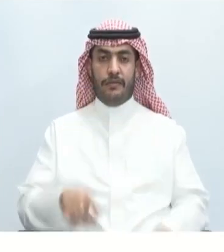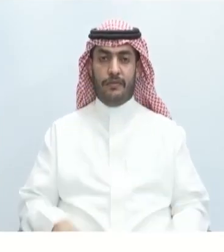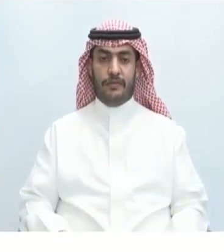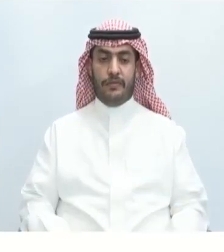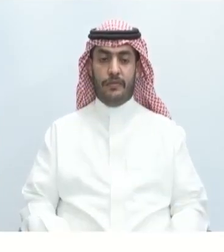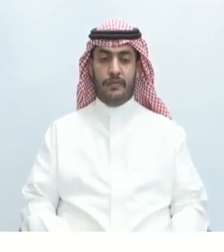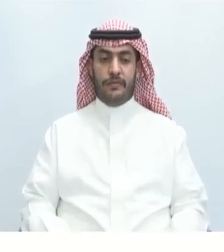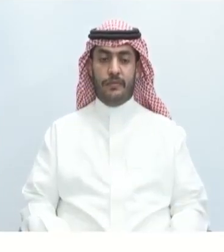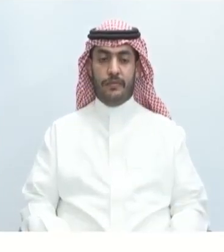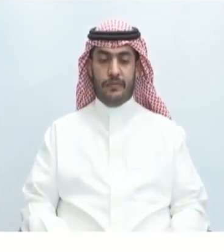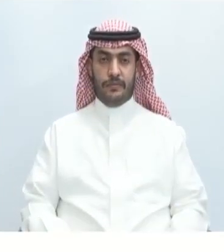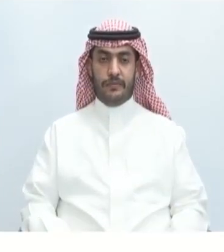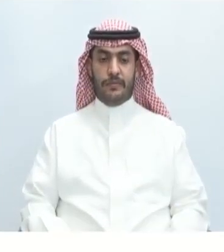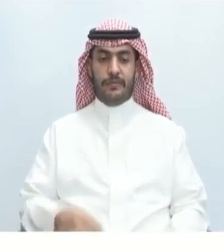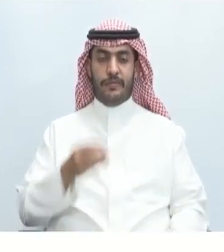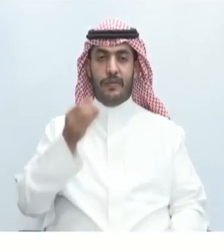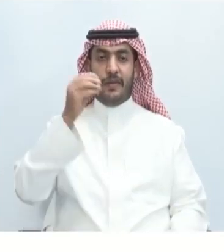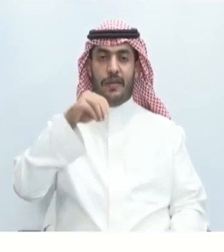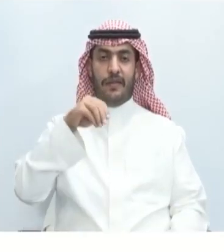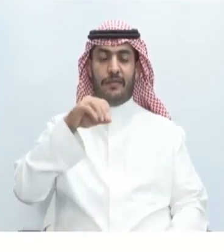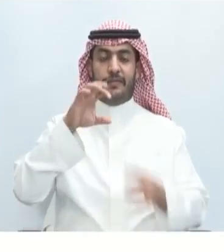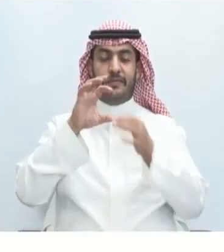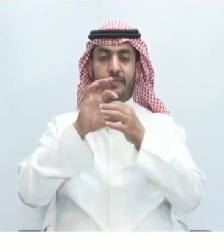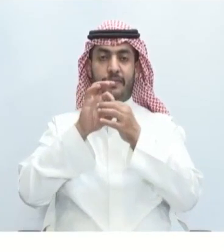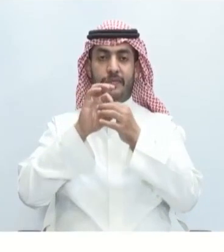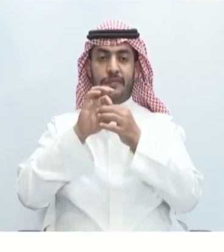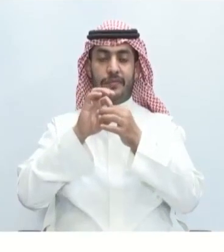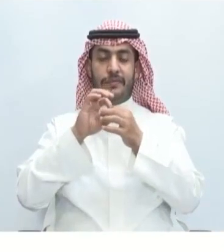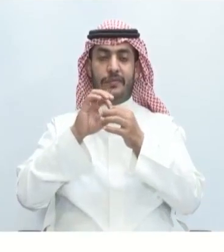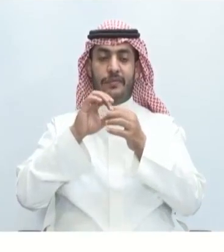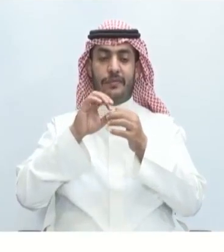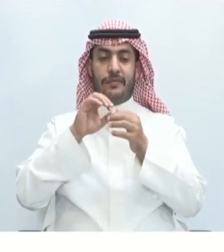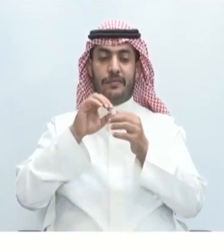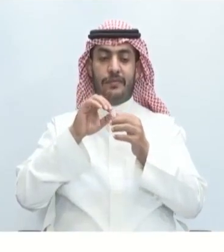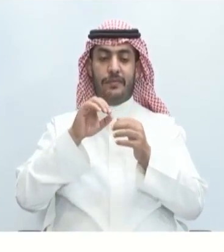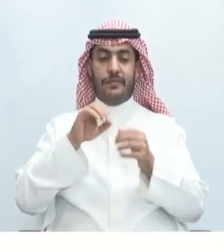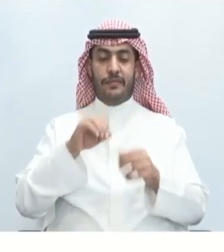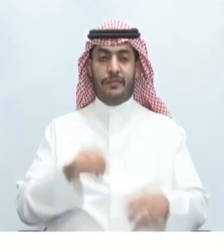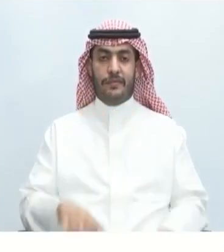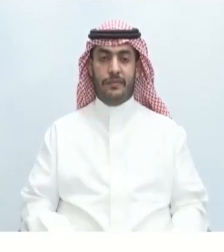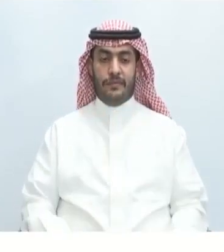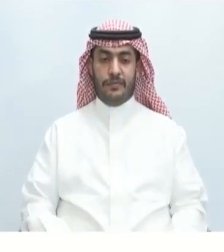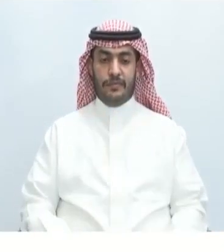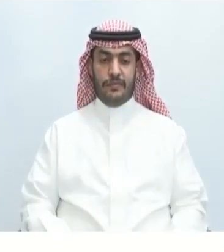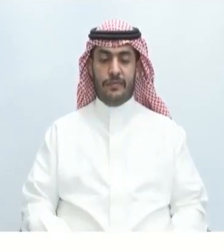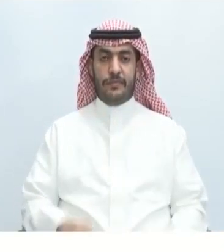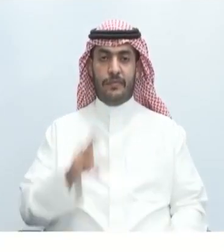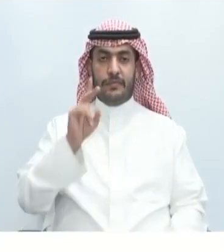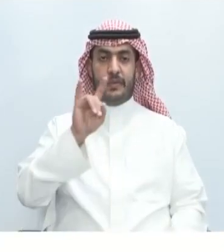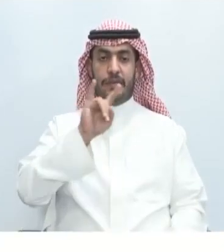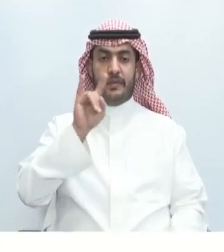ايضا لدينا قيد اخر وهو هنالك الا